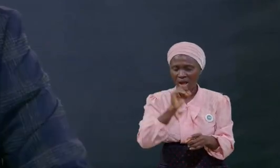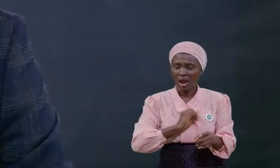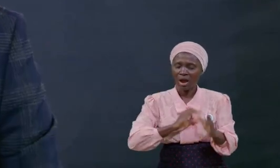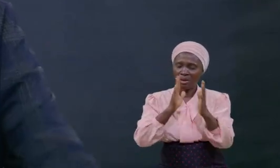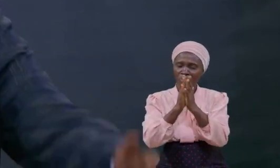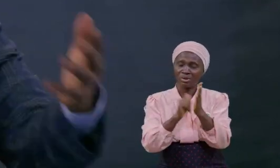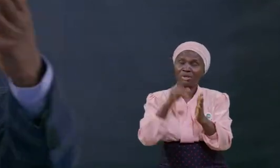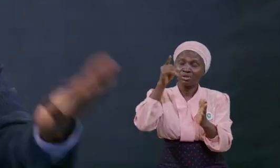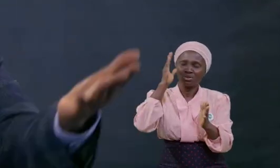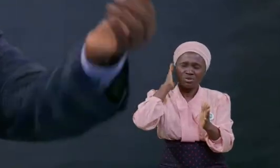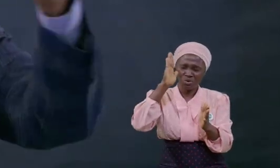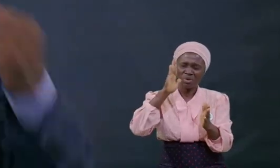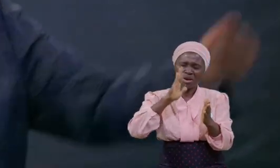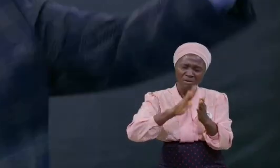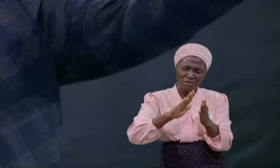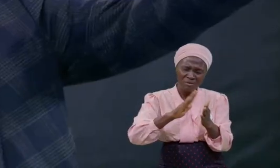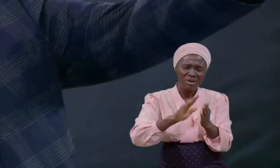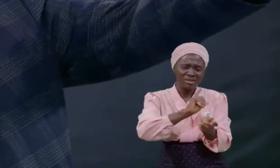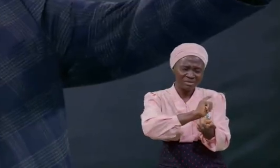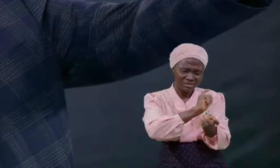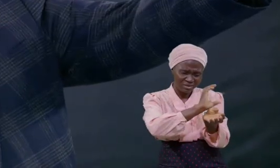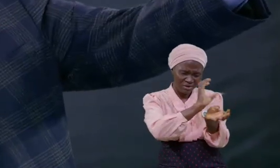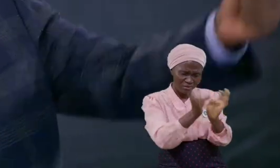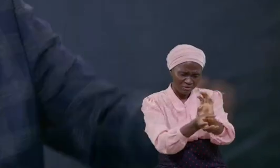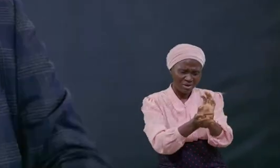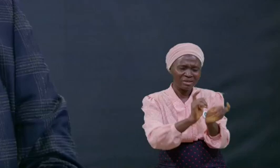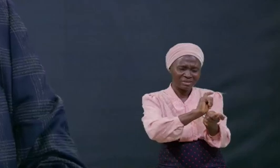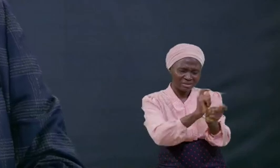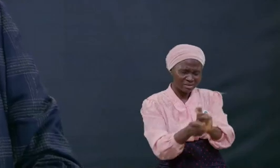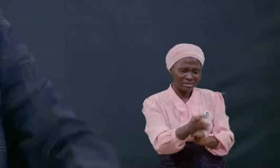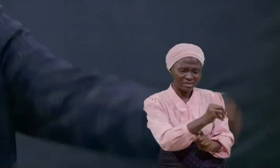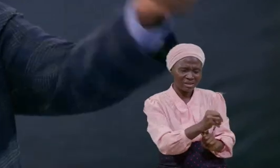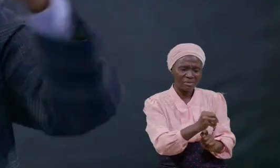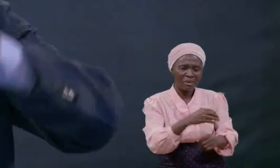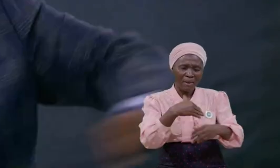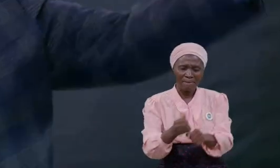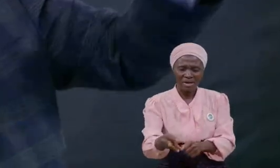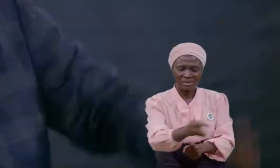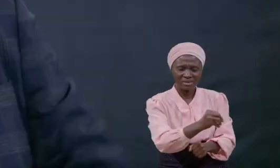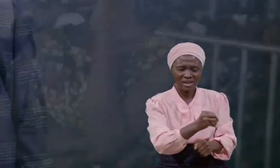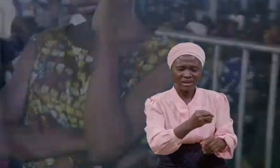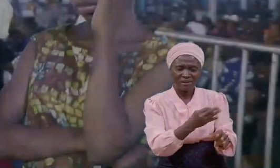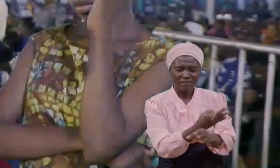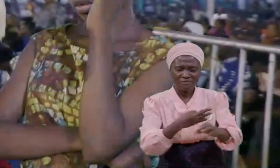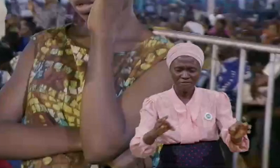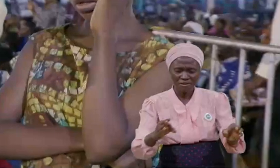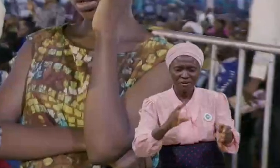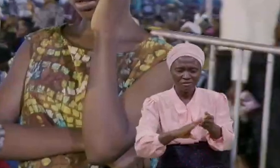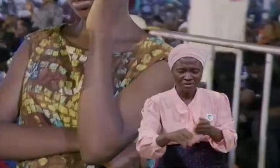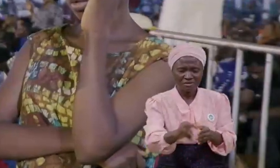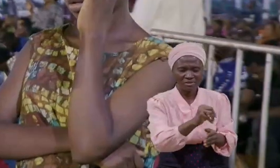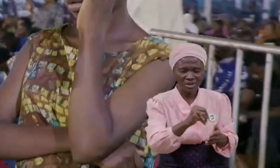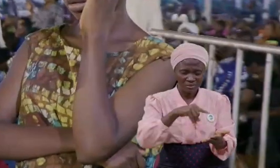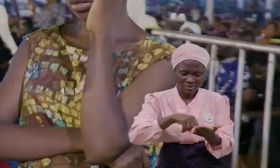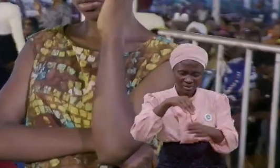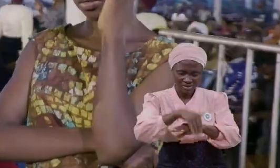change-les, transforme-les et qu'ils soient libérés. Pardonne-les ce soir au nom de Jésus.